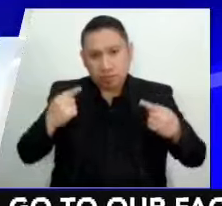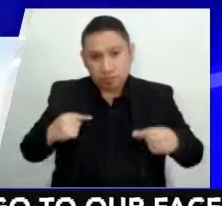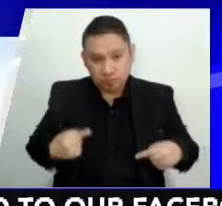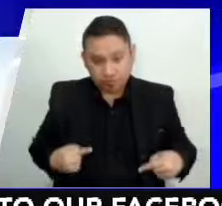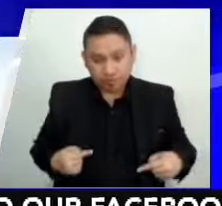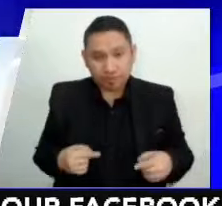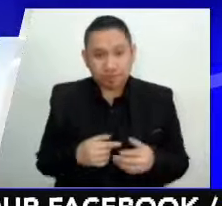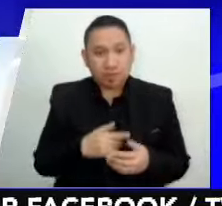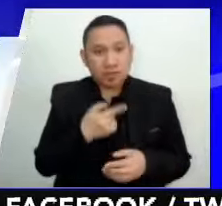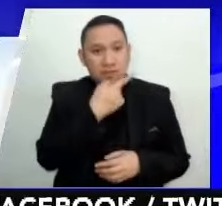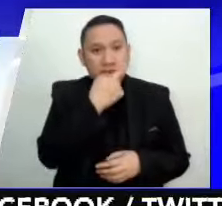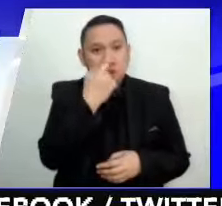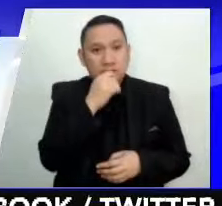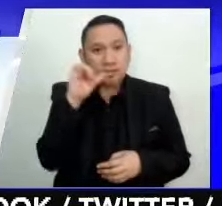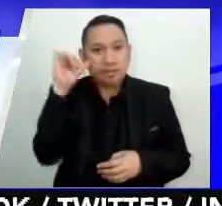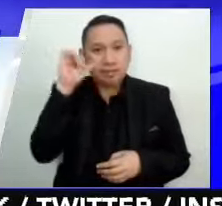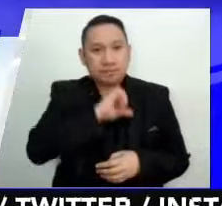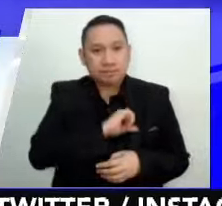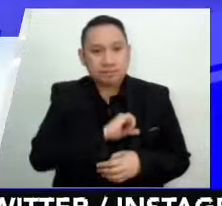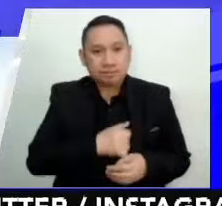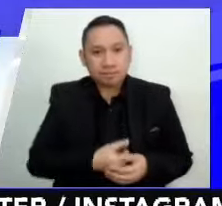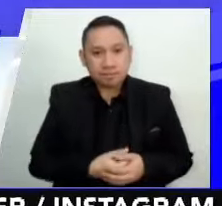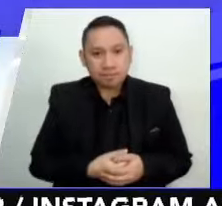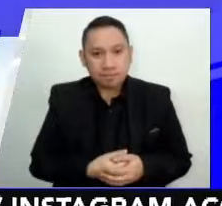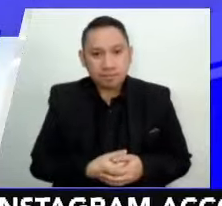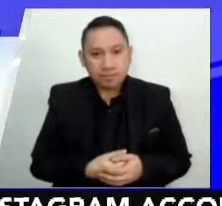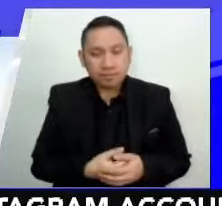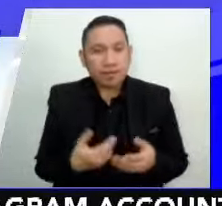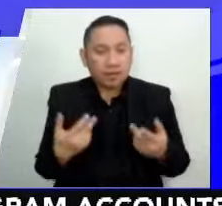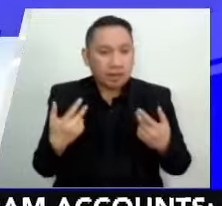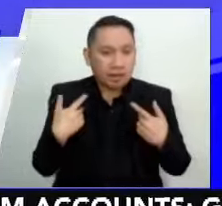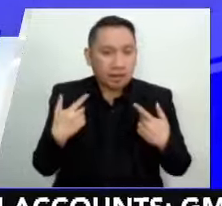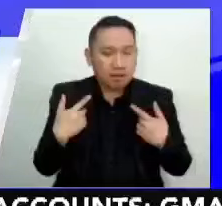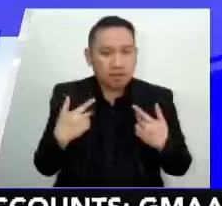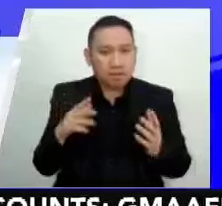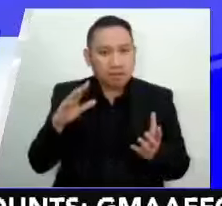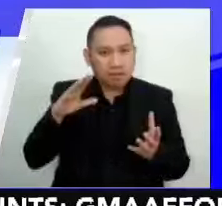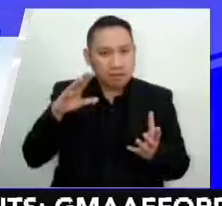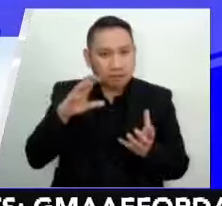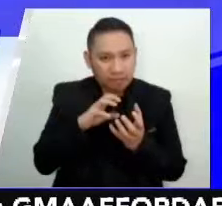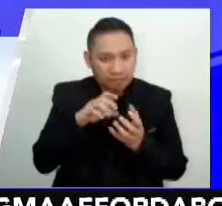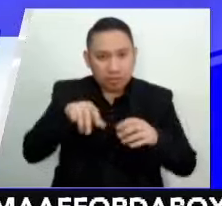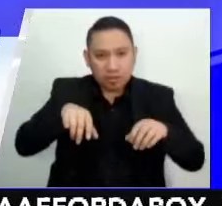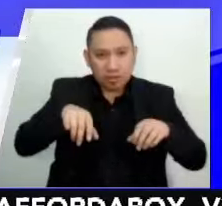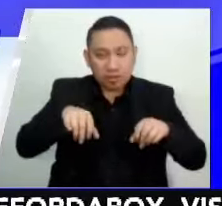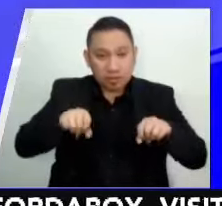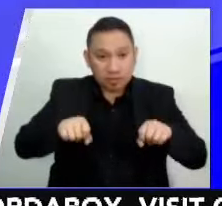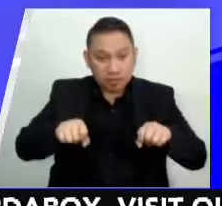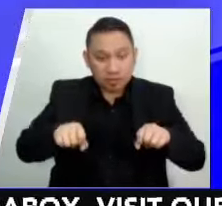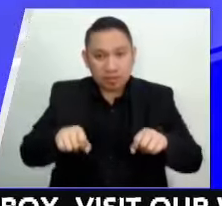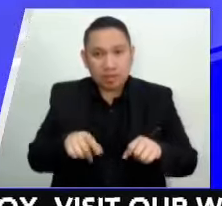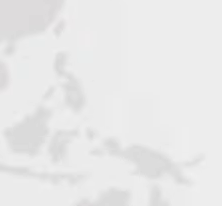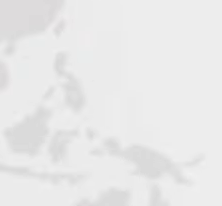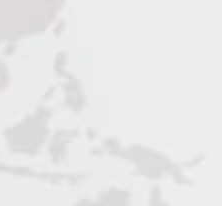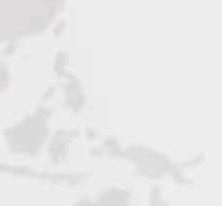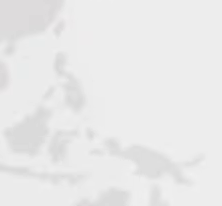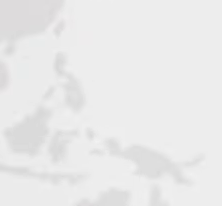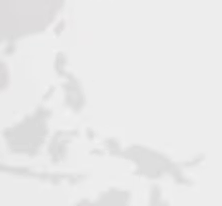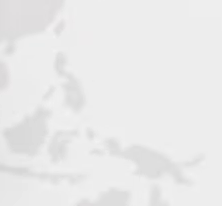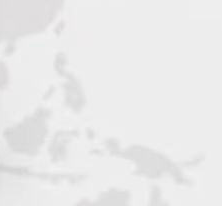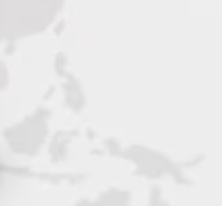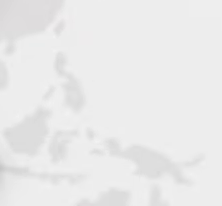mangyari ang insidente. Nagkaroon din ng mga UP ang kanyang tricycle. Walang pahayag ang tricycle driver.